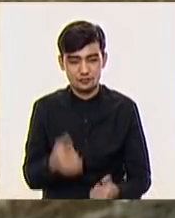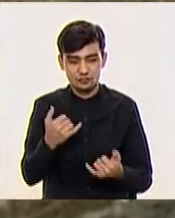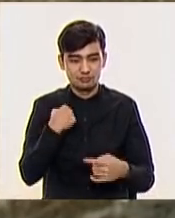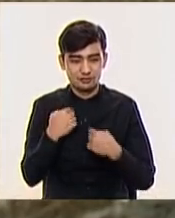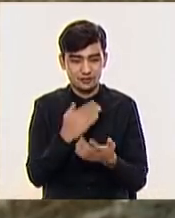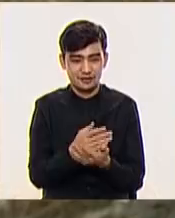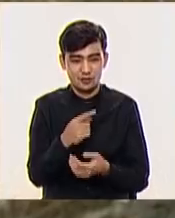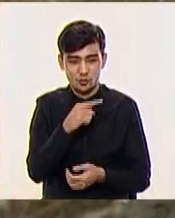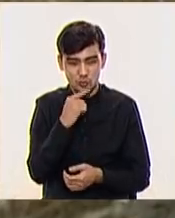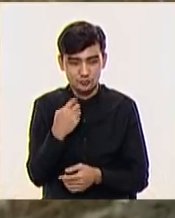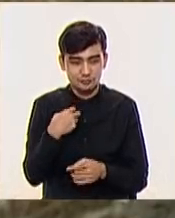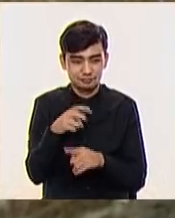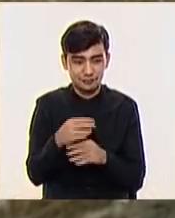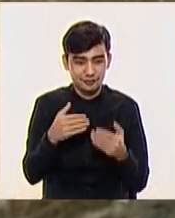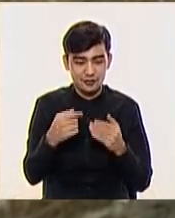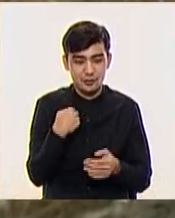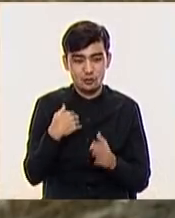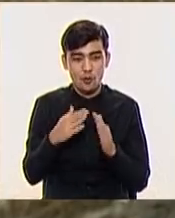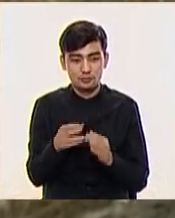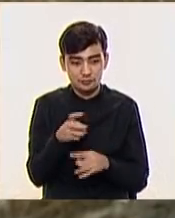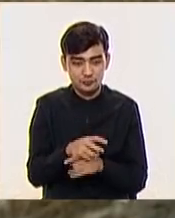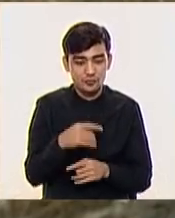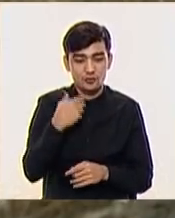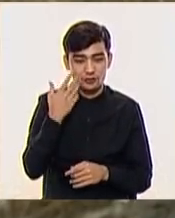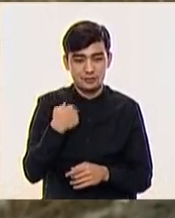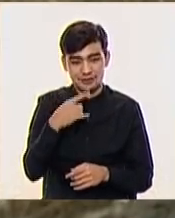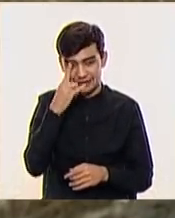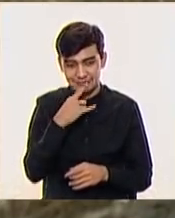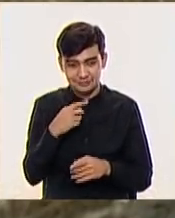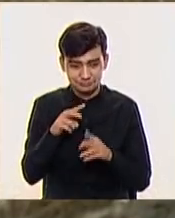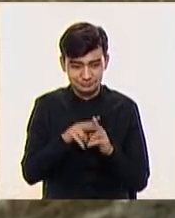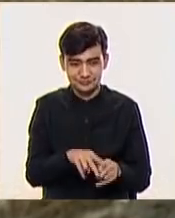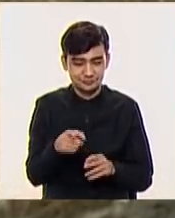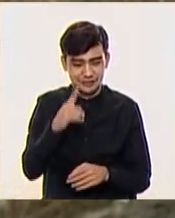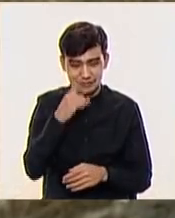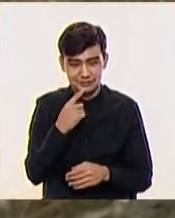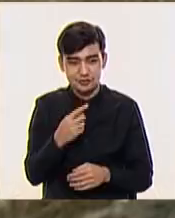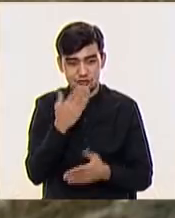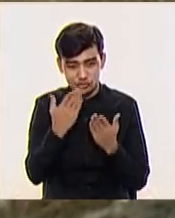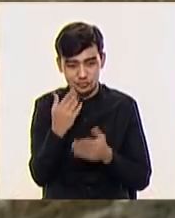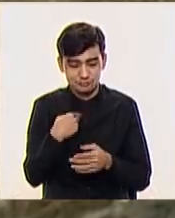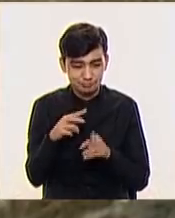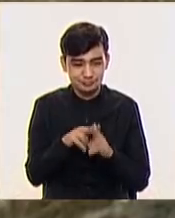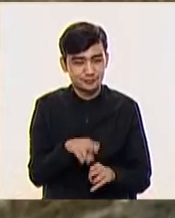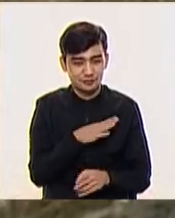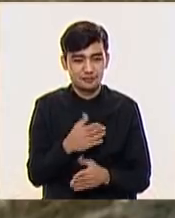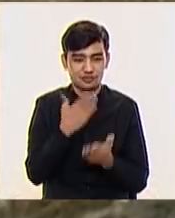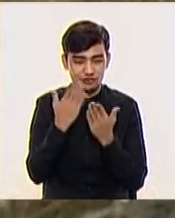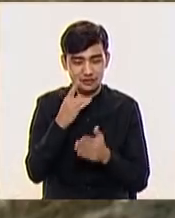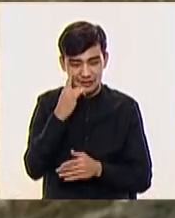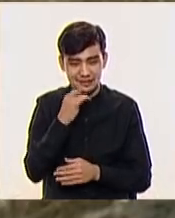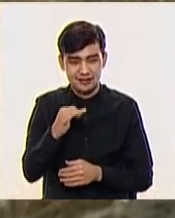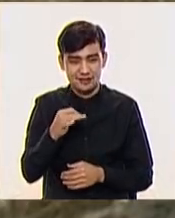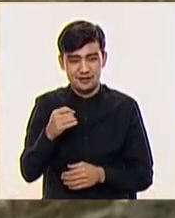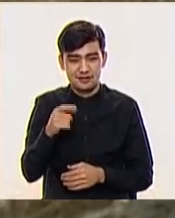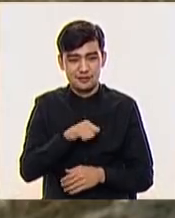көшеге шыққанда бәрі орысша сөйлейді. Біз үйге келіп келгенде қазақша қинатып сөйлетеміз, қазақша қинатып оқытамыз. Оның үстіне миы